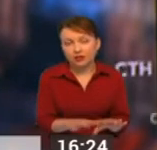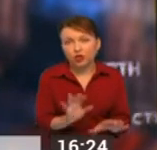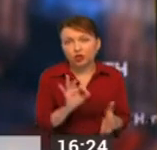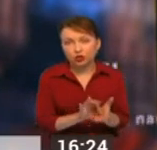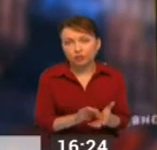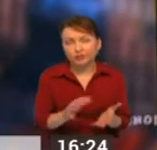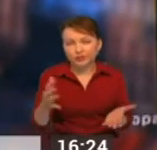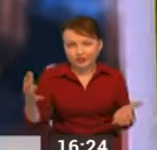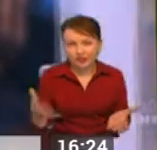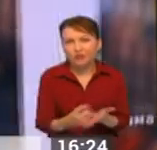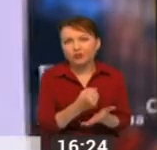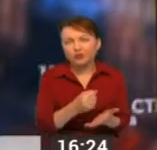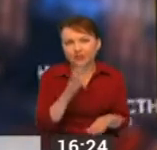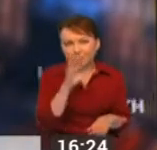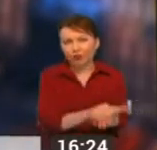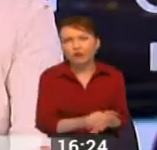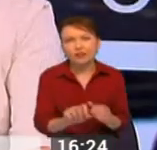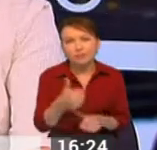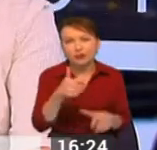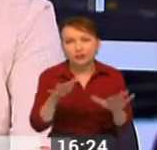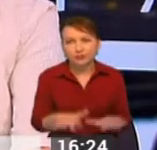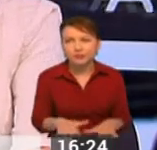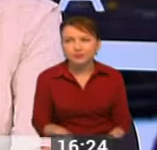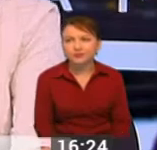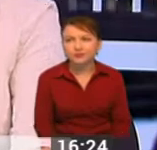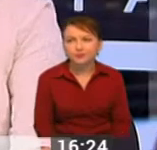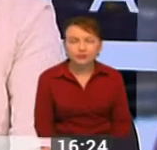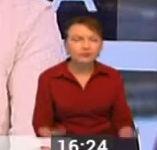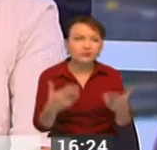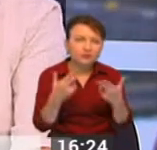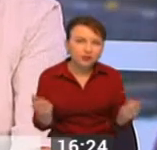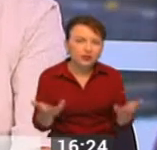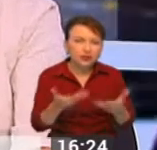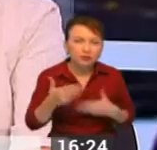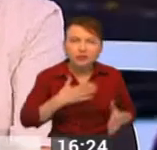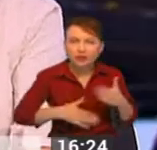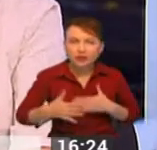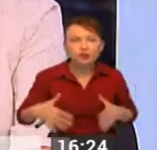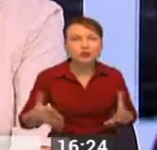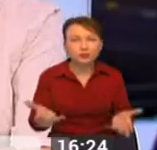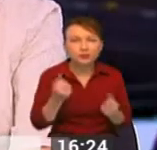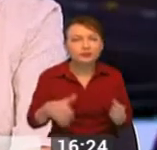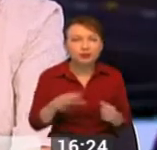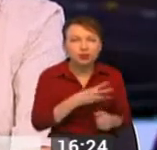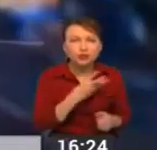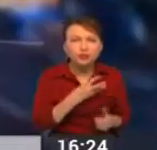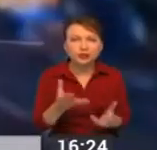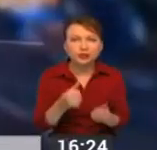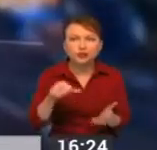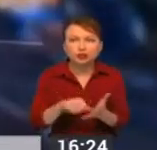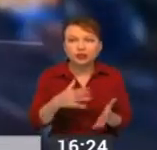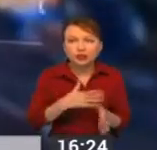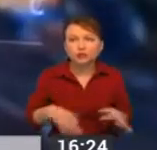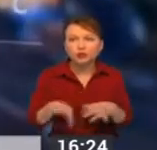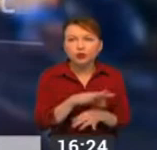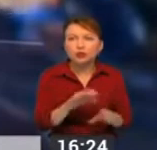таки, завоювати перше місце. Конечно, конечно, мы с радостью примем всех желающих принять участие в нашем проекте, потому